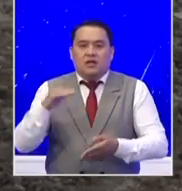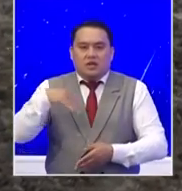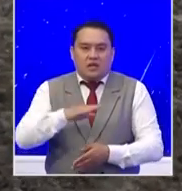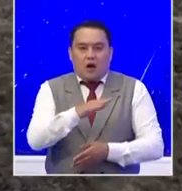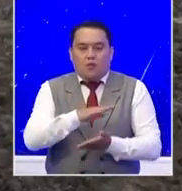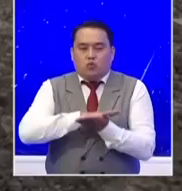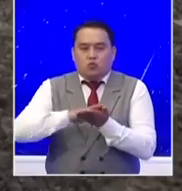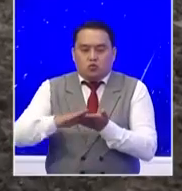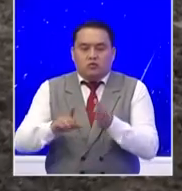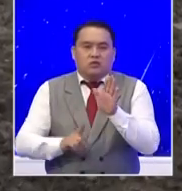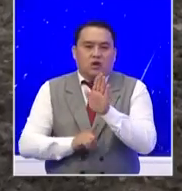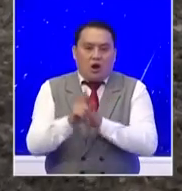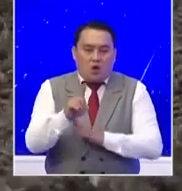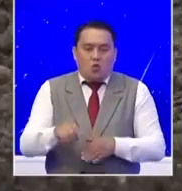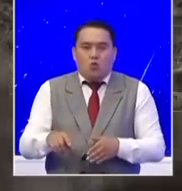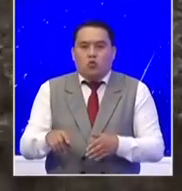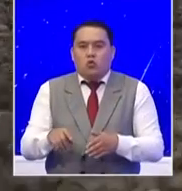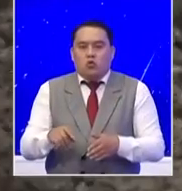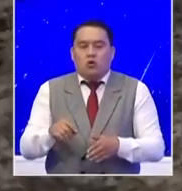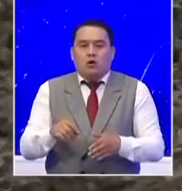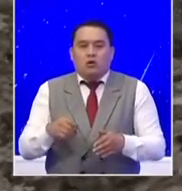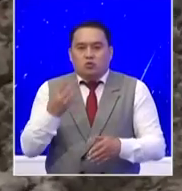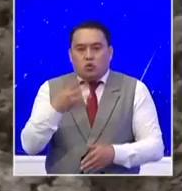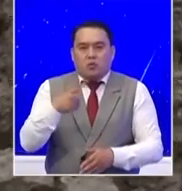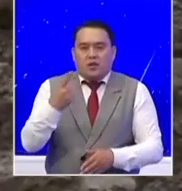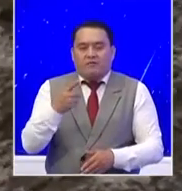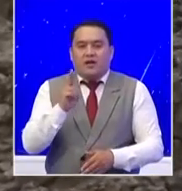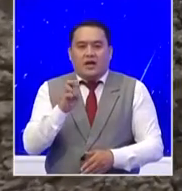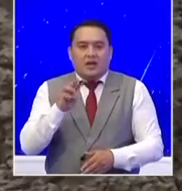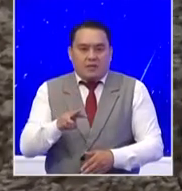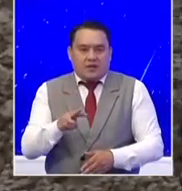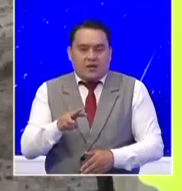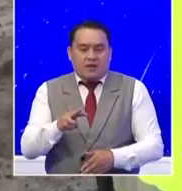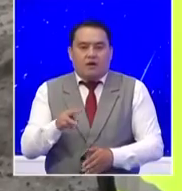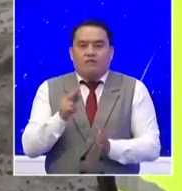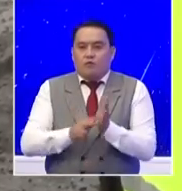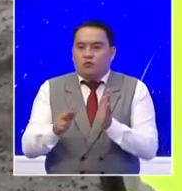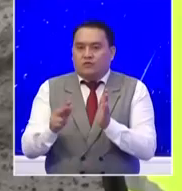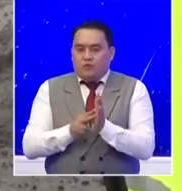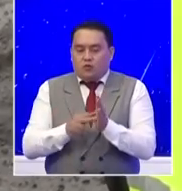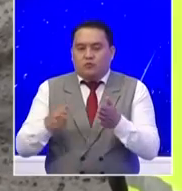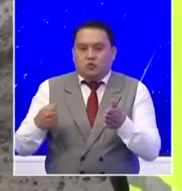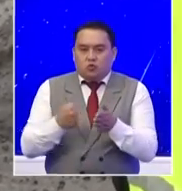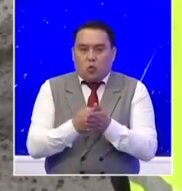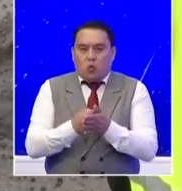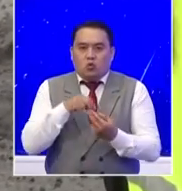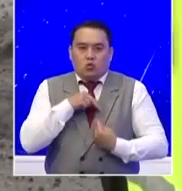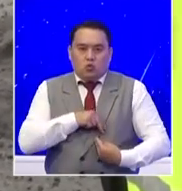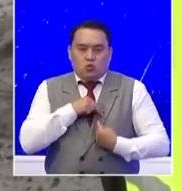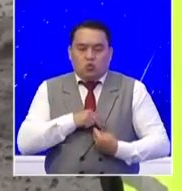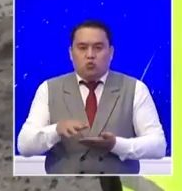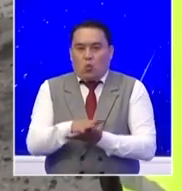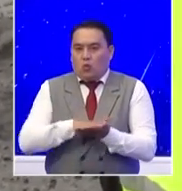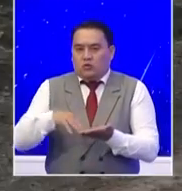приводят в надлежащий вид участок с 0 по 41 километр и с 53 по 88. Но весь труд оказался мартышкин,